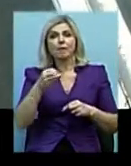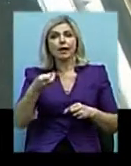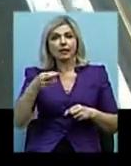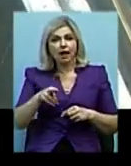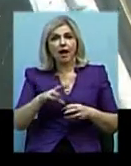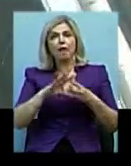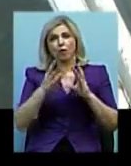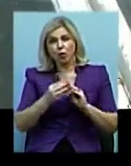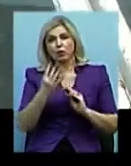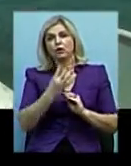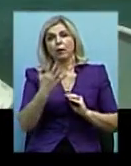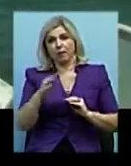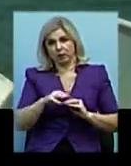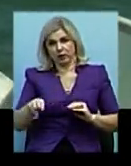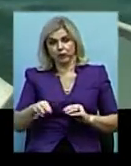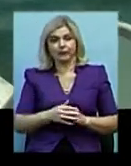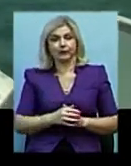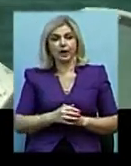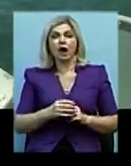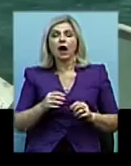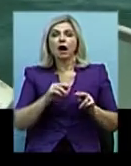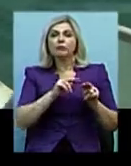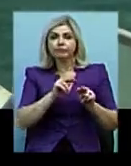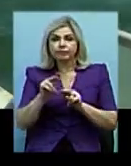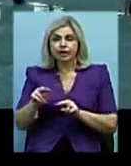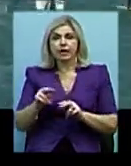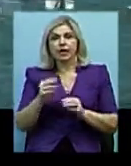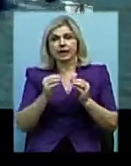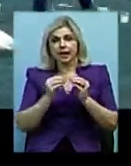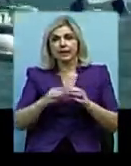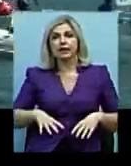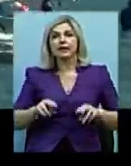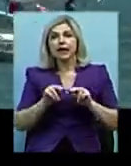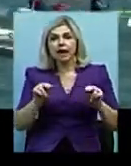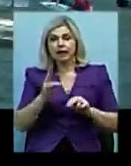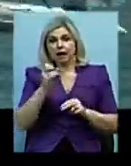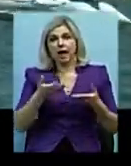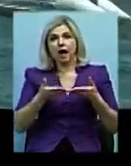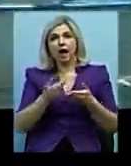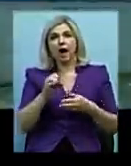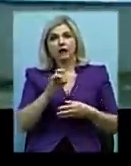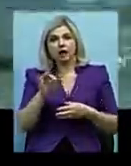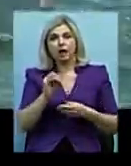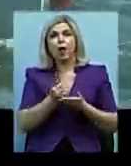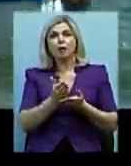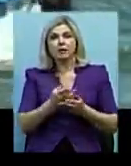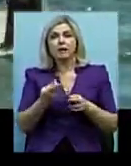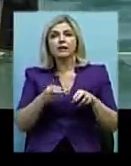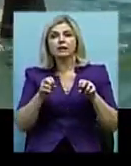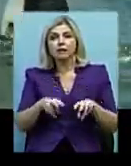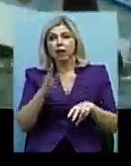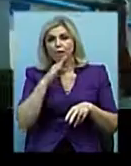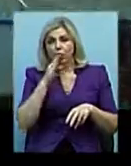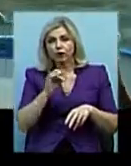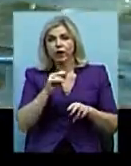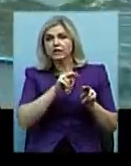займає 45 хвилин. Страхують яхтсменів 10 тренерів на катерах. Забезпечують безпеку на воді та спостерігають